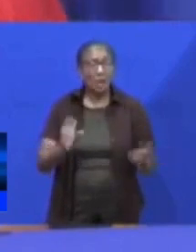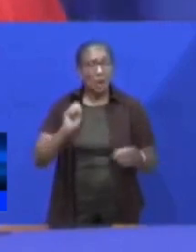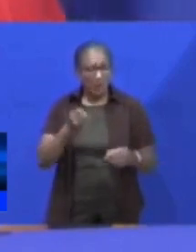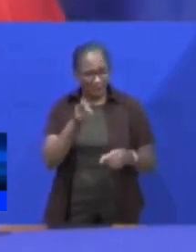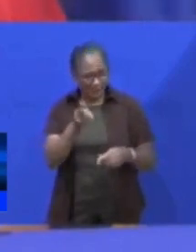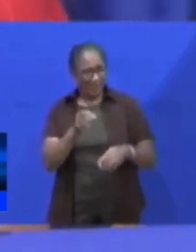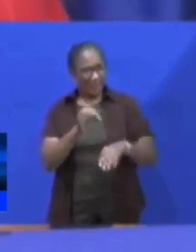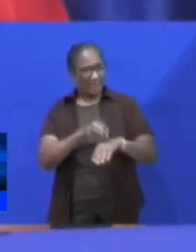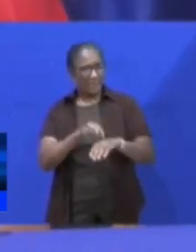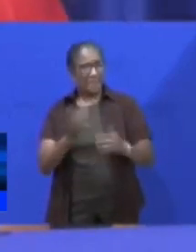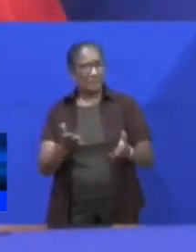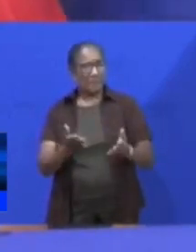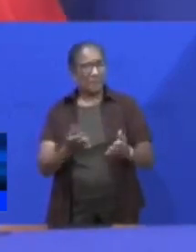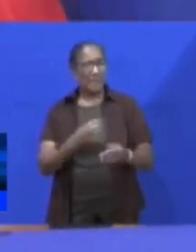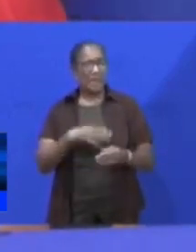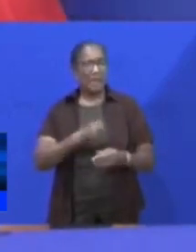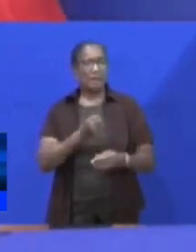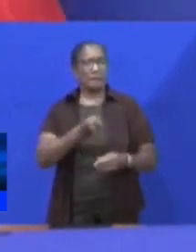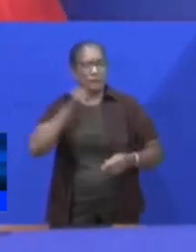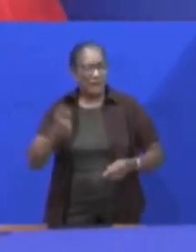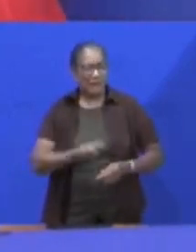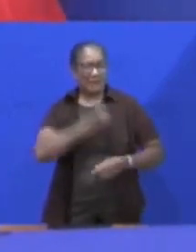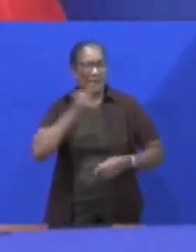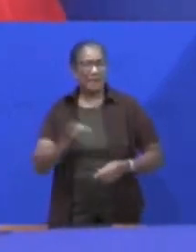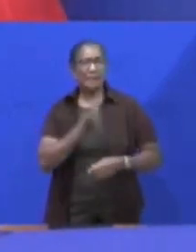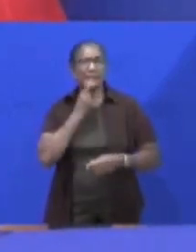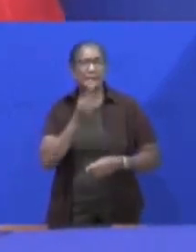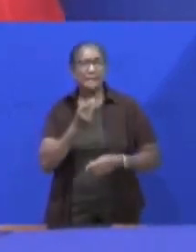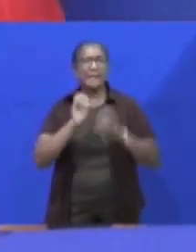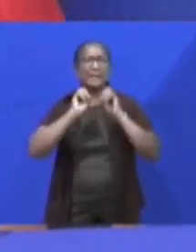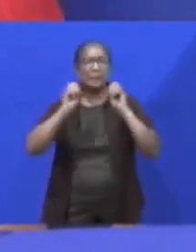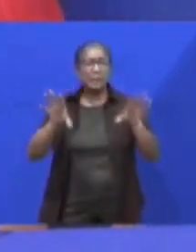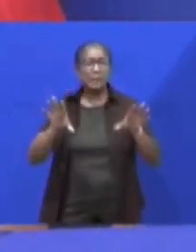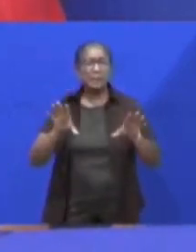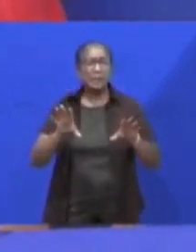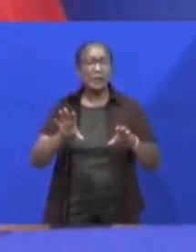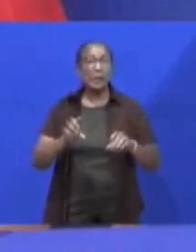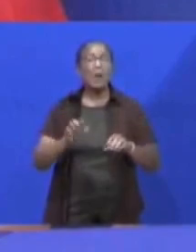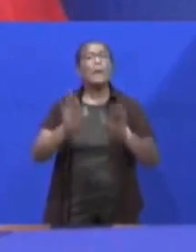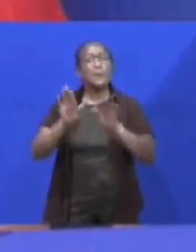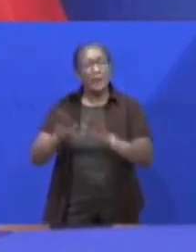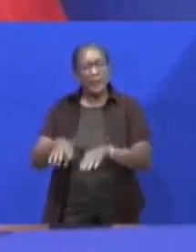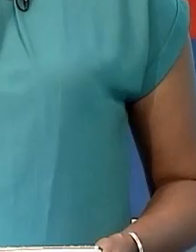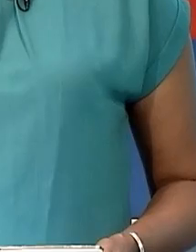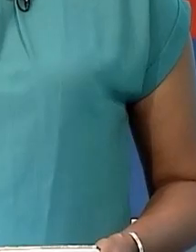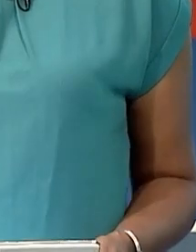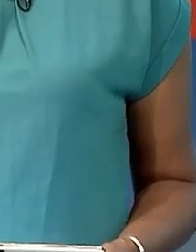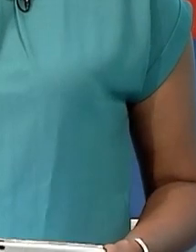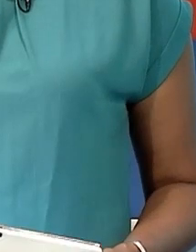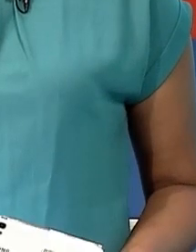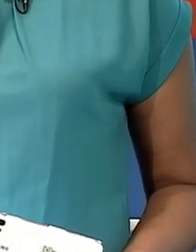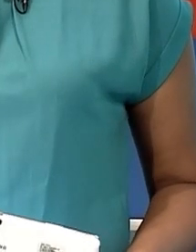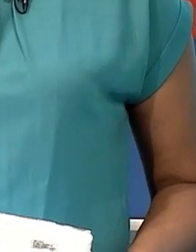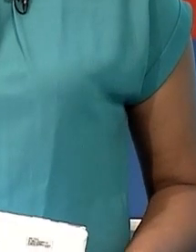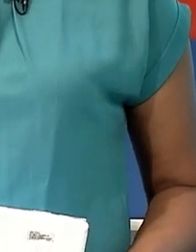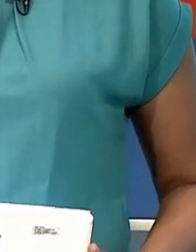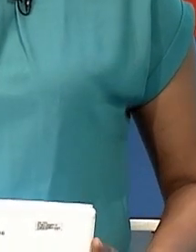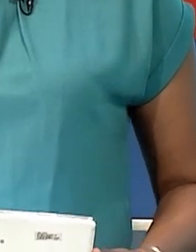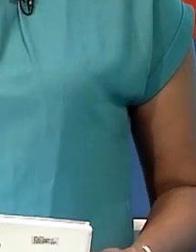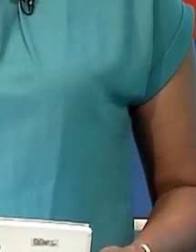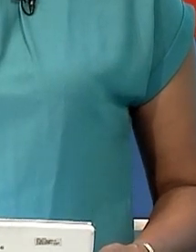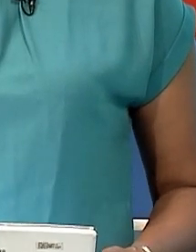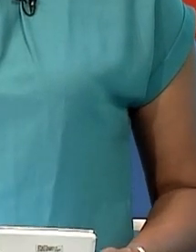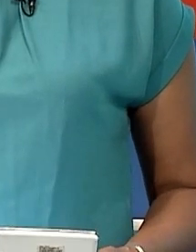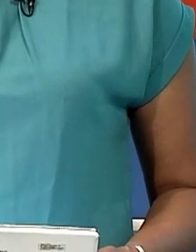als u ziek bent, hebben we al een paar keer en vaker in de media aangegeven, blijf thuis. Directeur Minouche Bromet van het